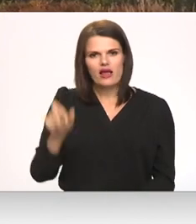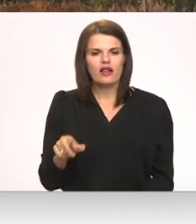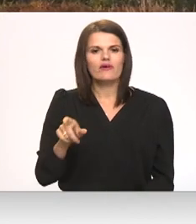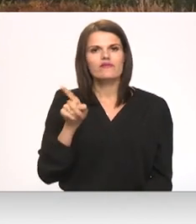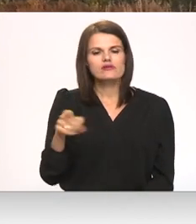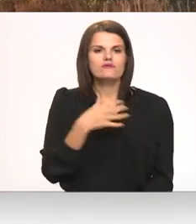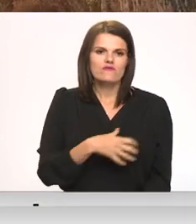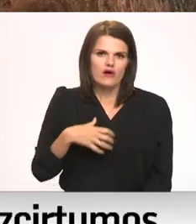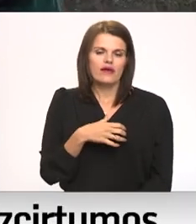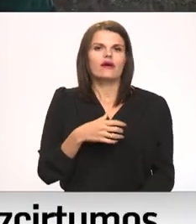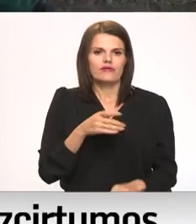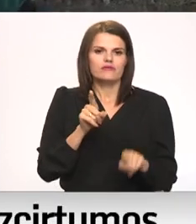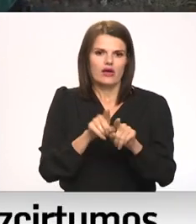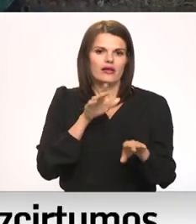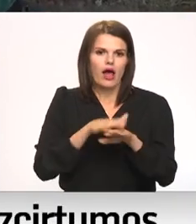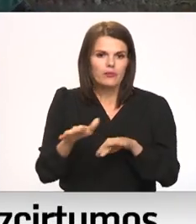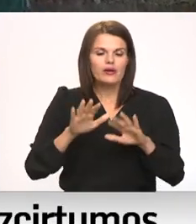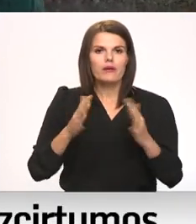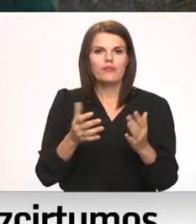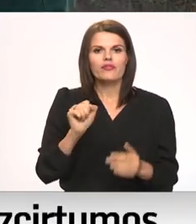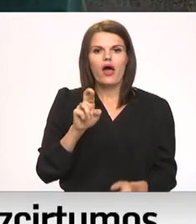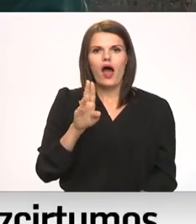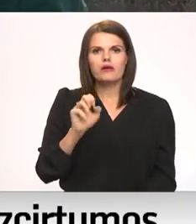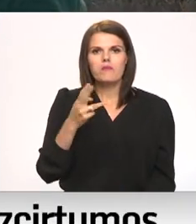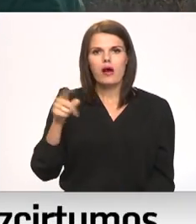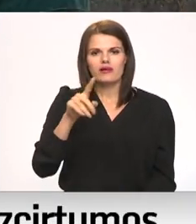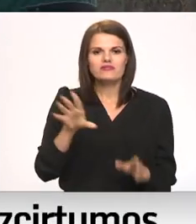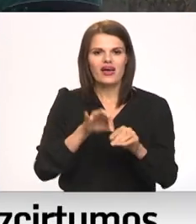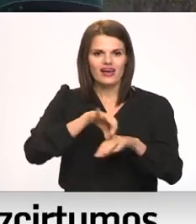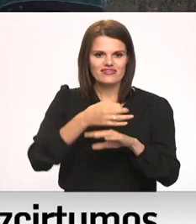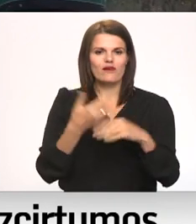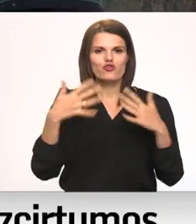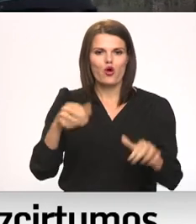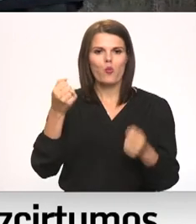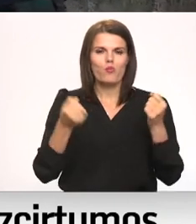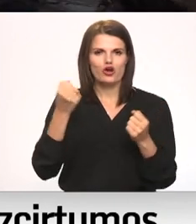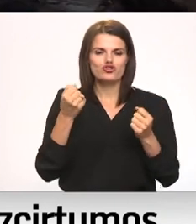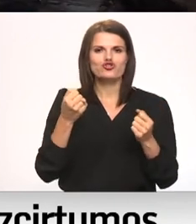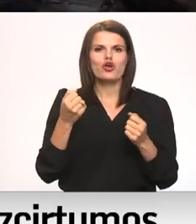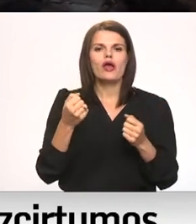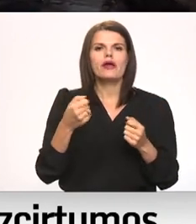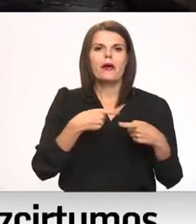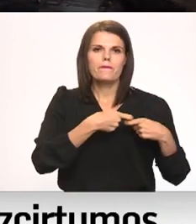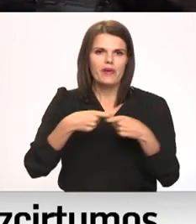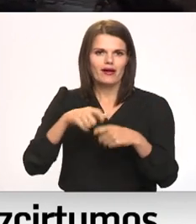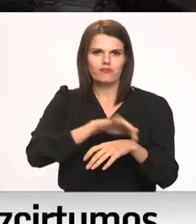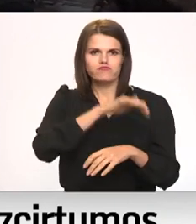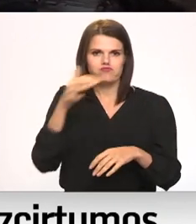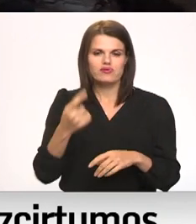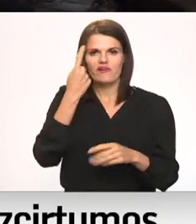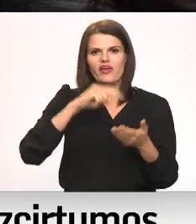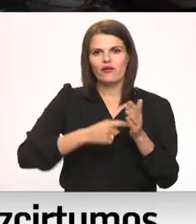viņu vajadzības arī apmierināt. Tikmēr Armands ar sievu jau piekrāvuši pilnu mašīnas piekabi. Vienā reizē varot aizvest